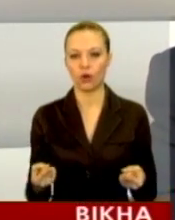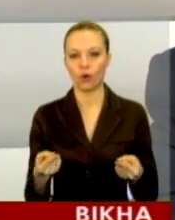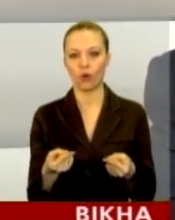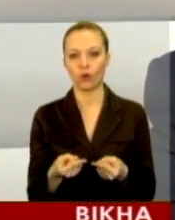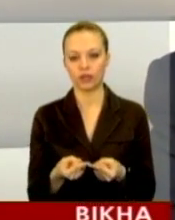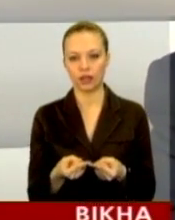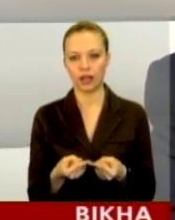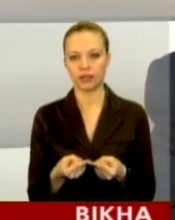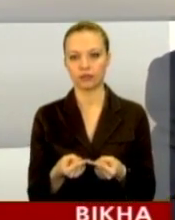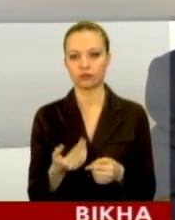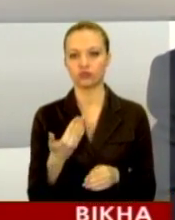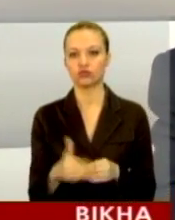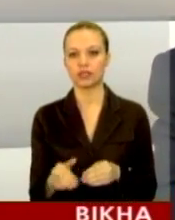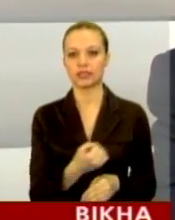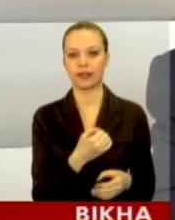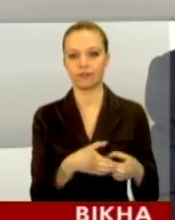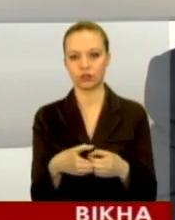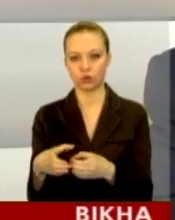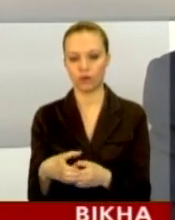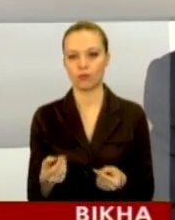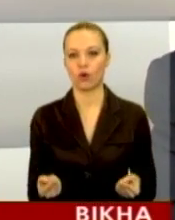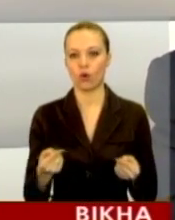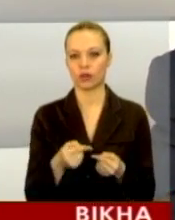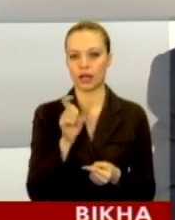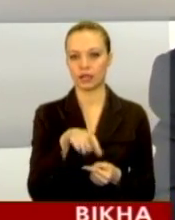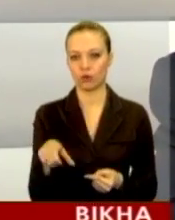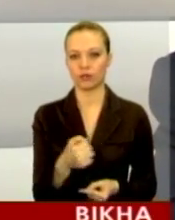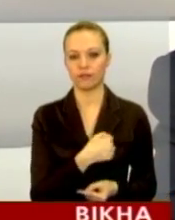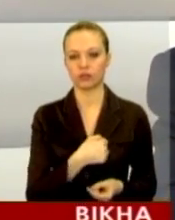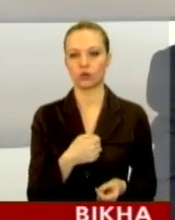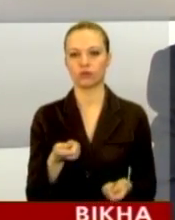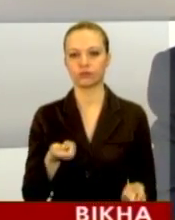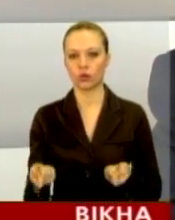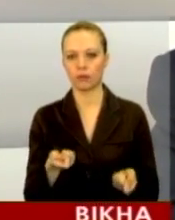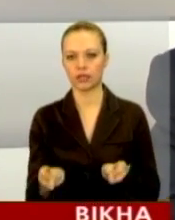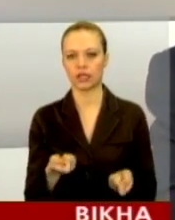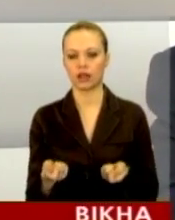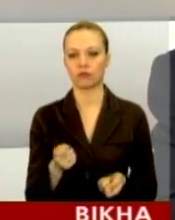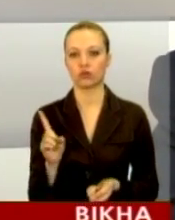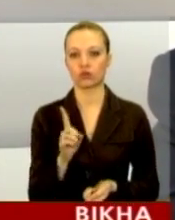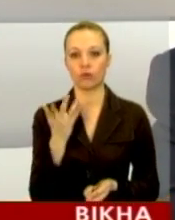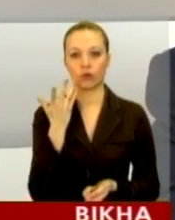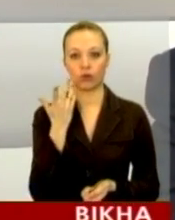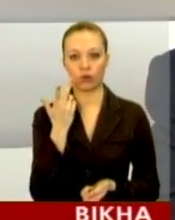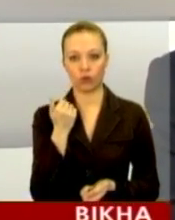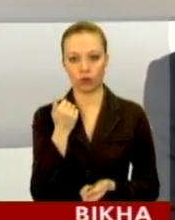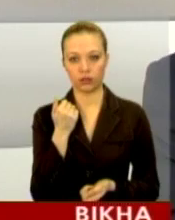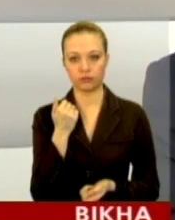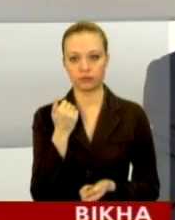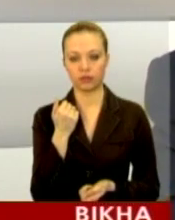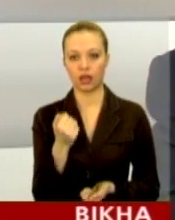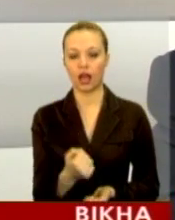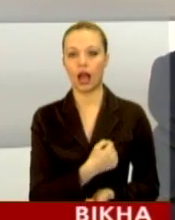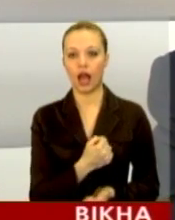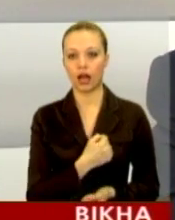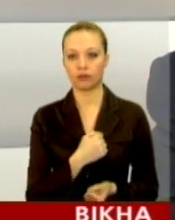конкретним частинам військовим, конкретним людям військовим, командирам, щоб коли